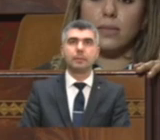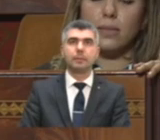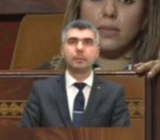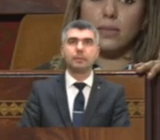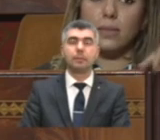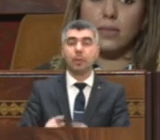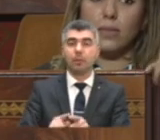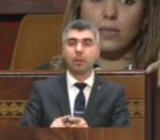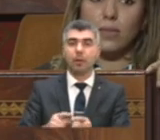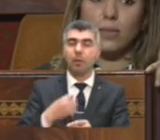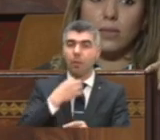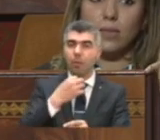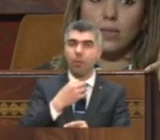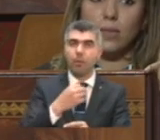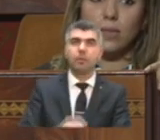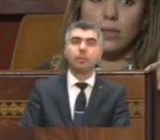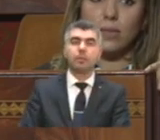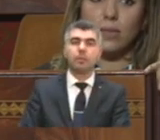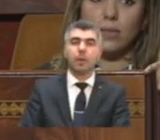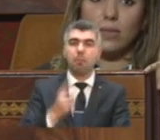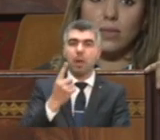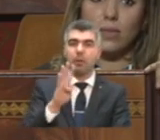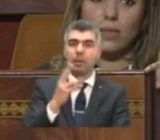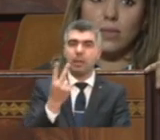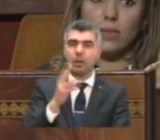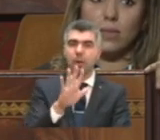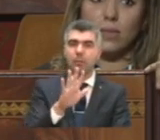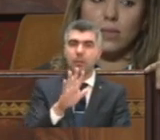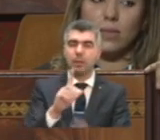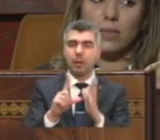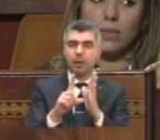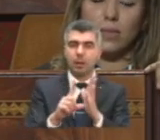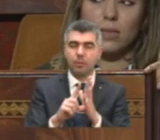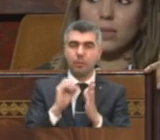دعوة تناول الكلمة في إطار المادة 152 من القانون الداخلي